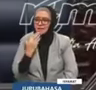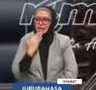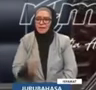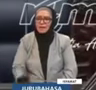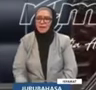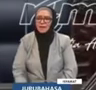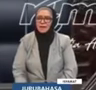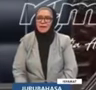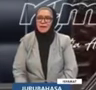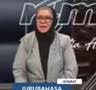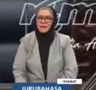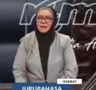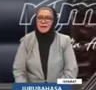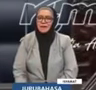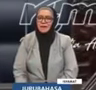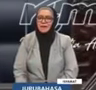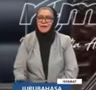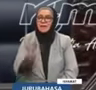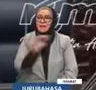Muhammad